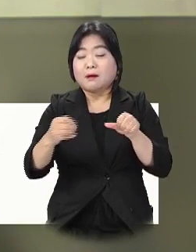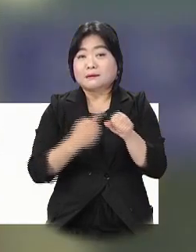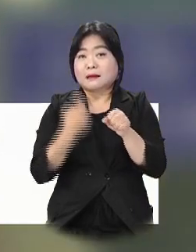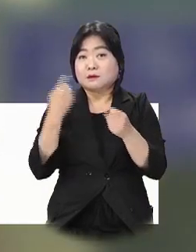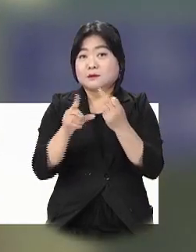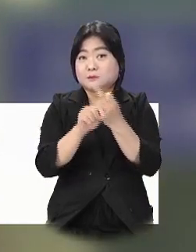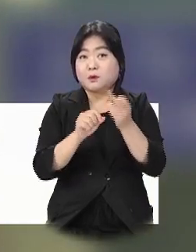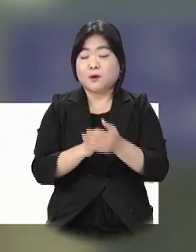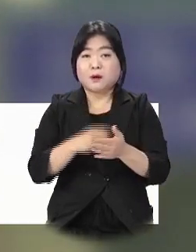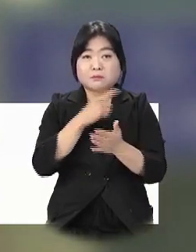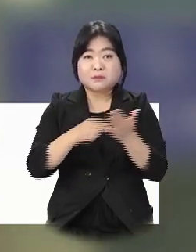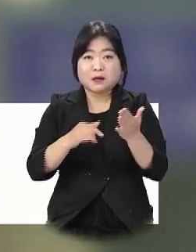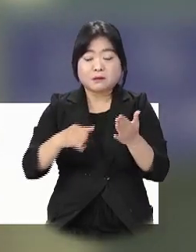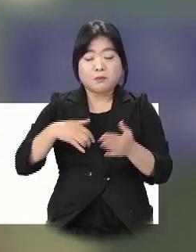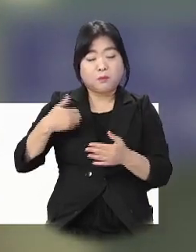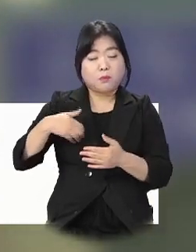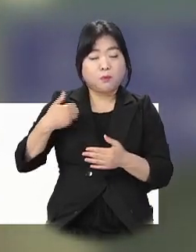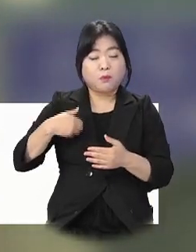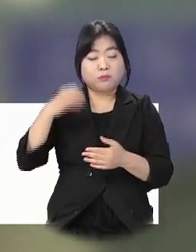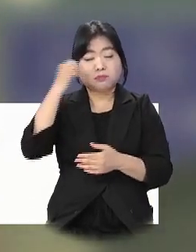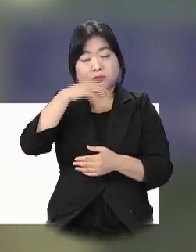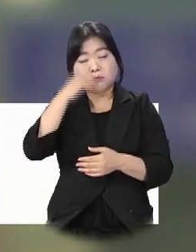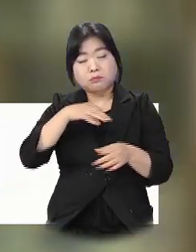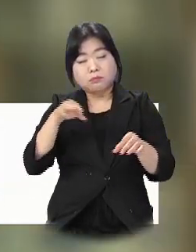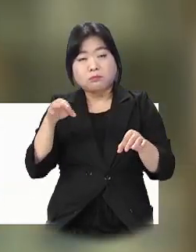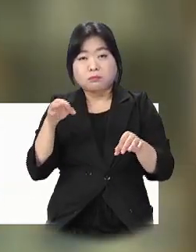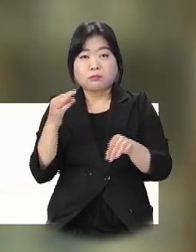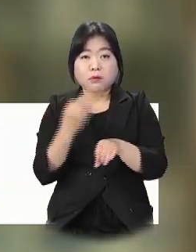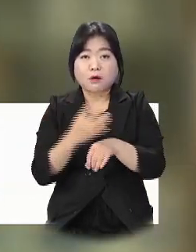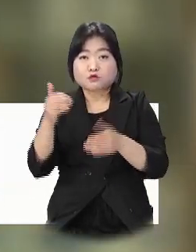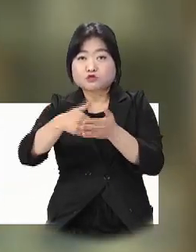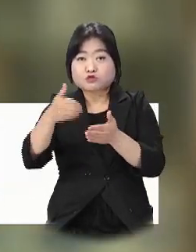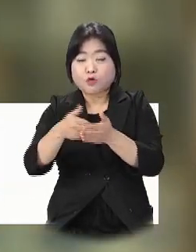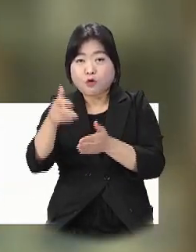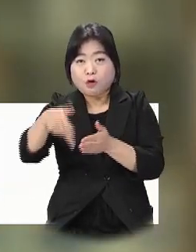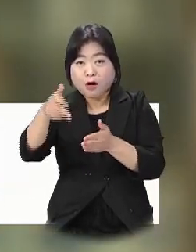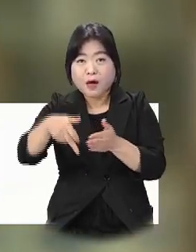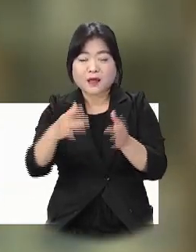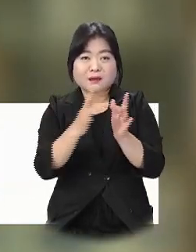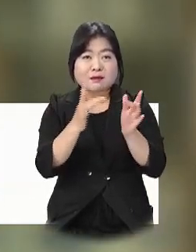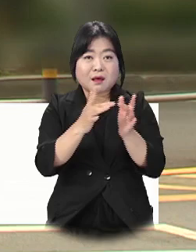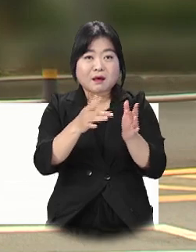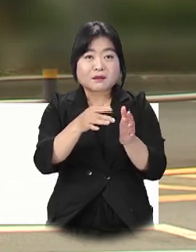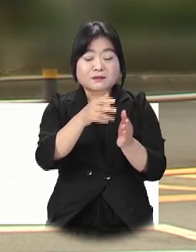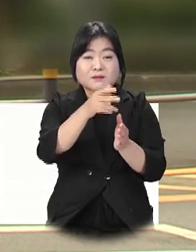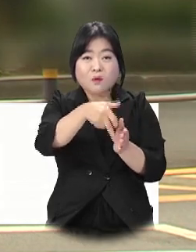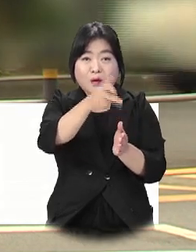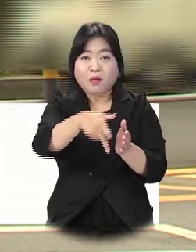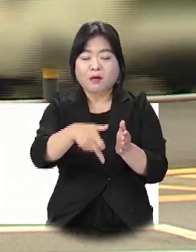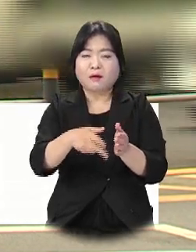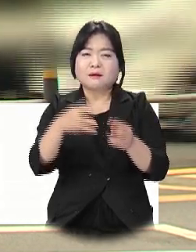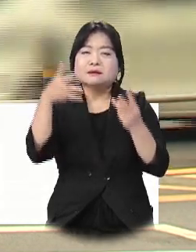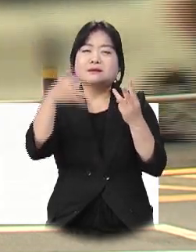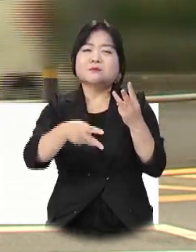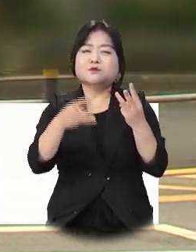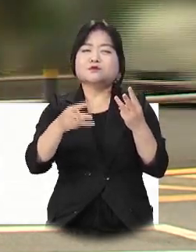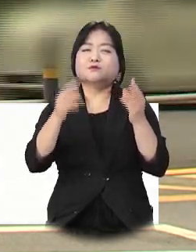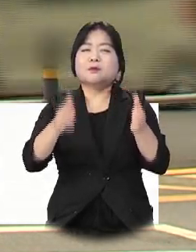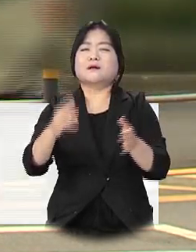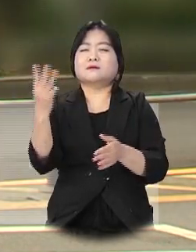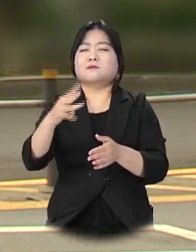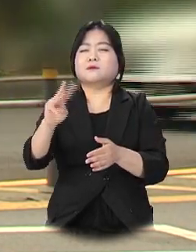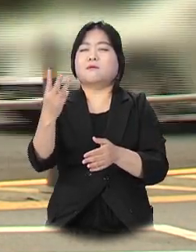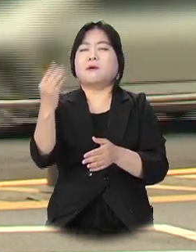12월. 피해자들이 알지 못하는 사이 통장에서 중고거래와 인터넷 거래 대금이 결제됐는데 3주 만에 3,300여만